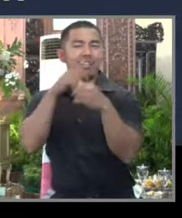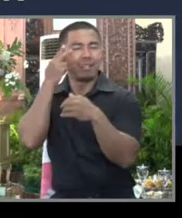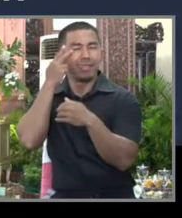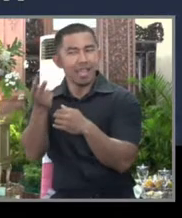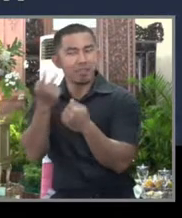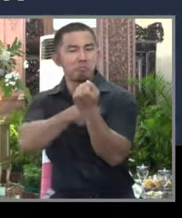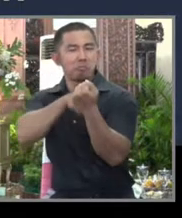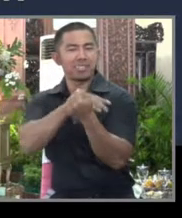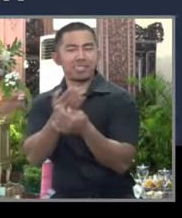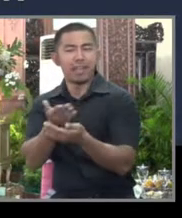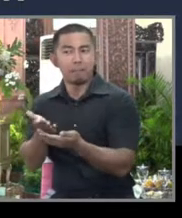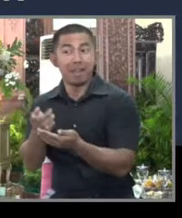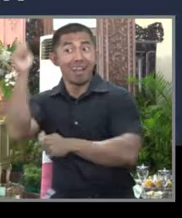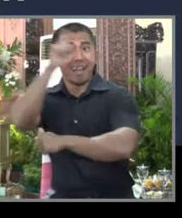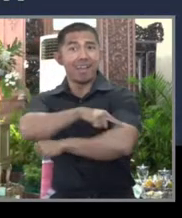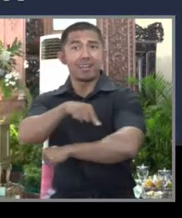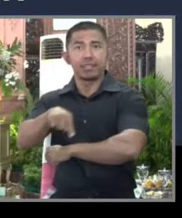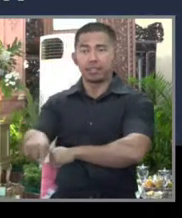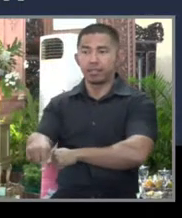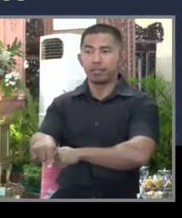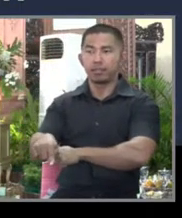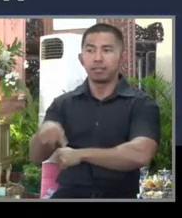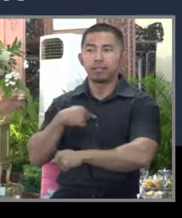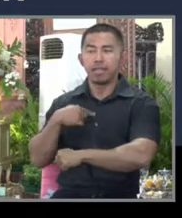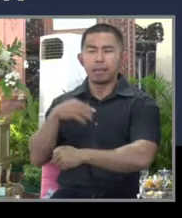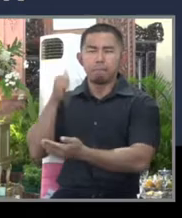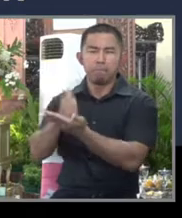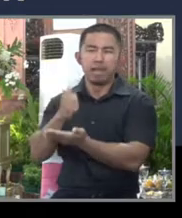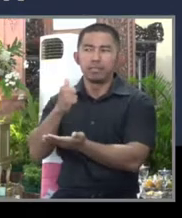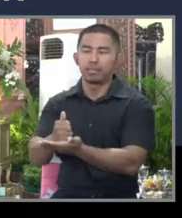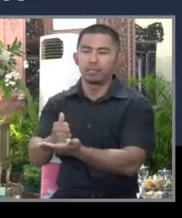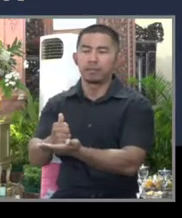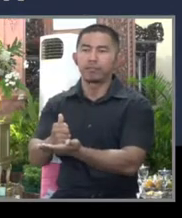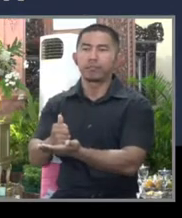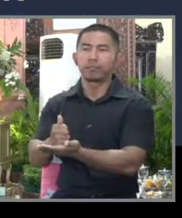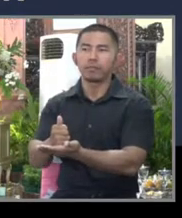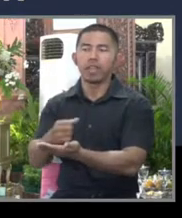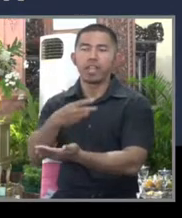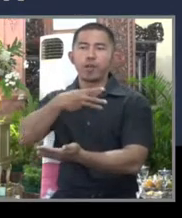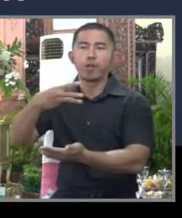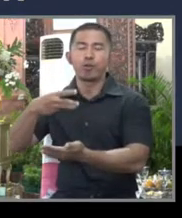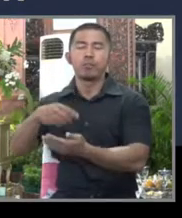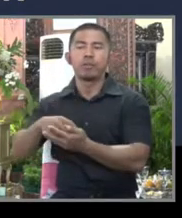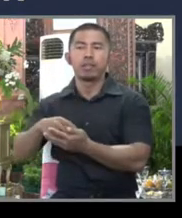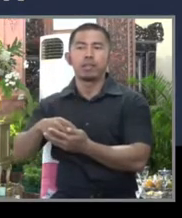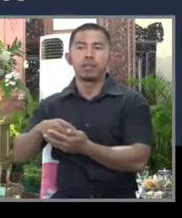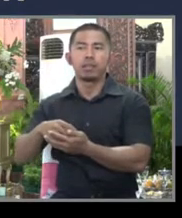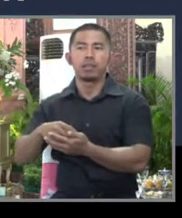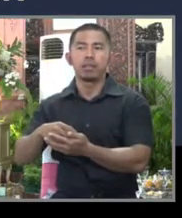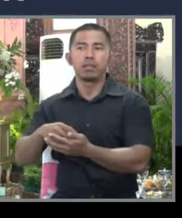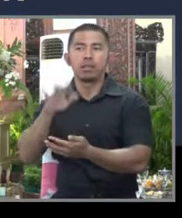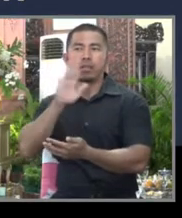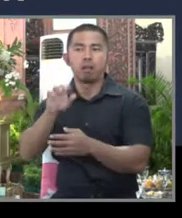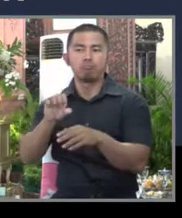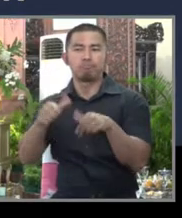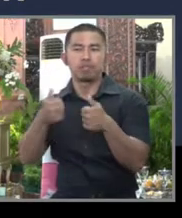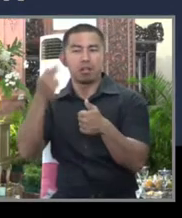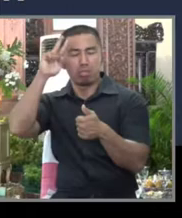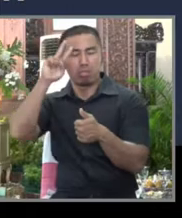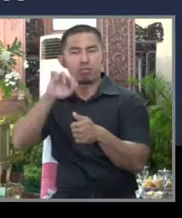potensi. Hari ini saya pastikan ekonomi tidak terlalu fit untuk kita